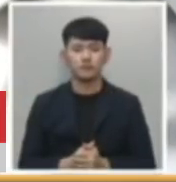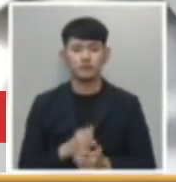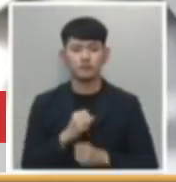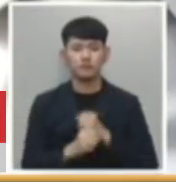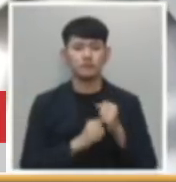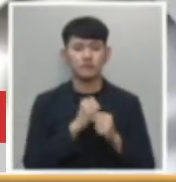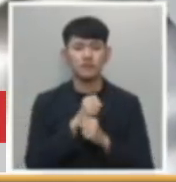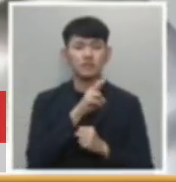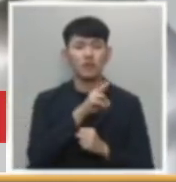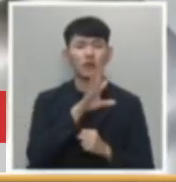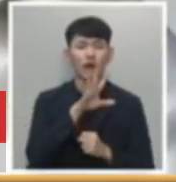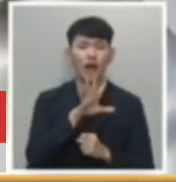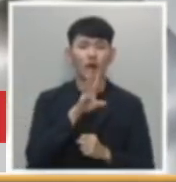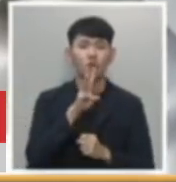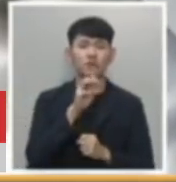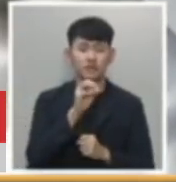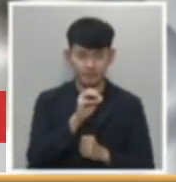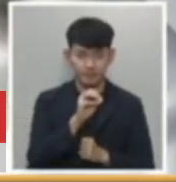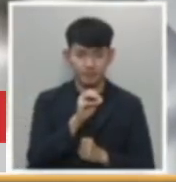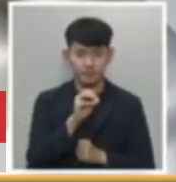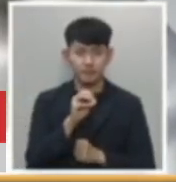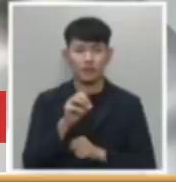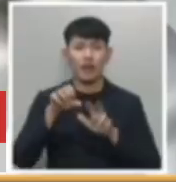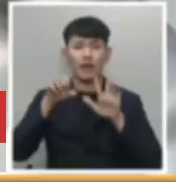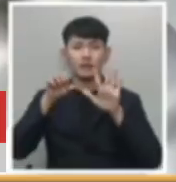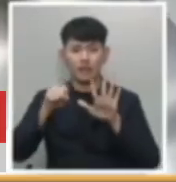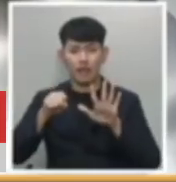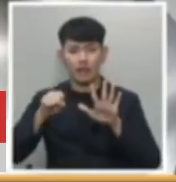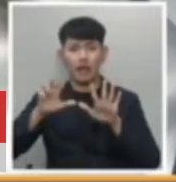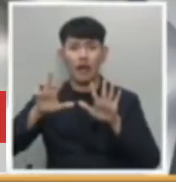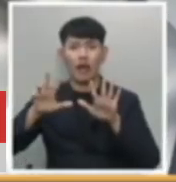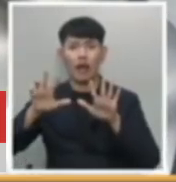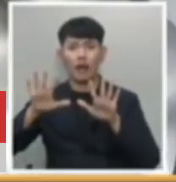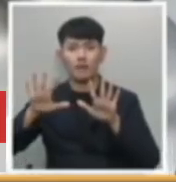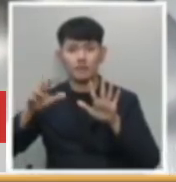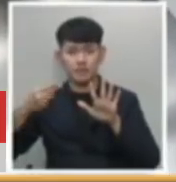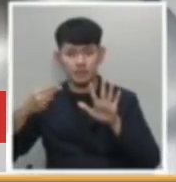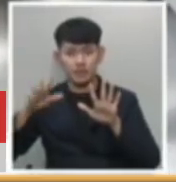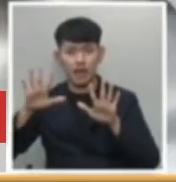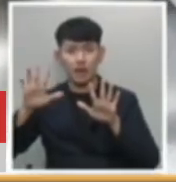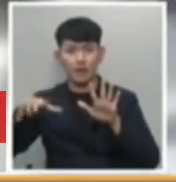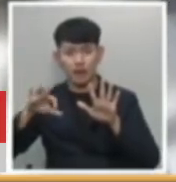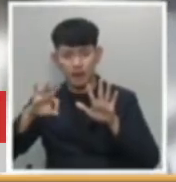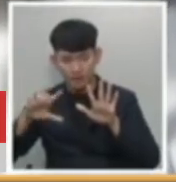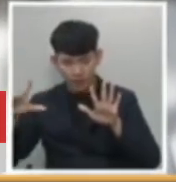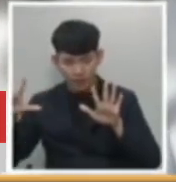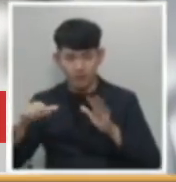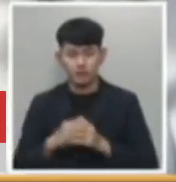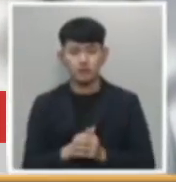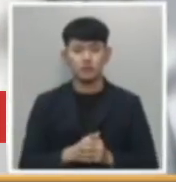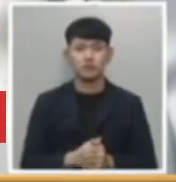ปี2560 553,000 ล้าน2561